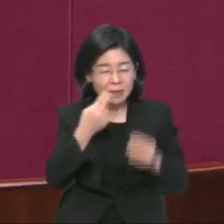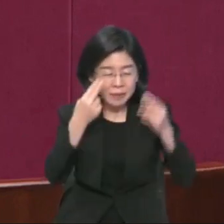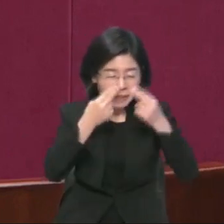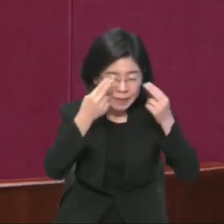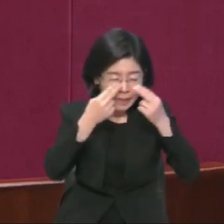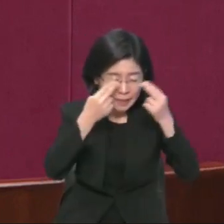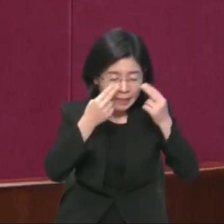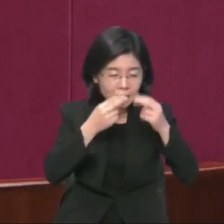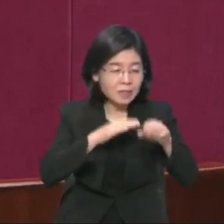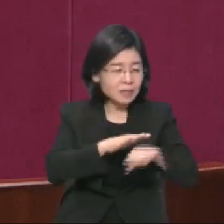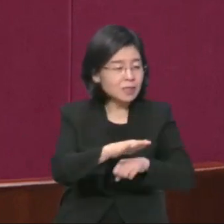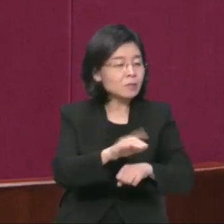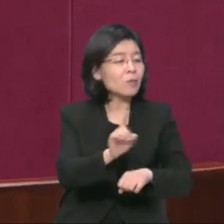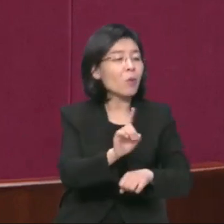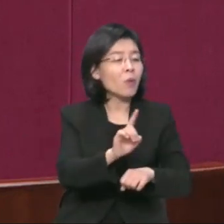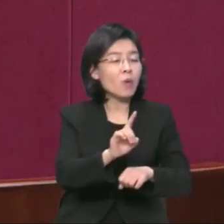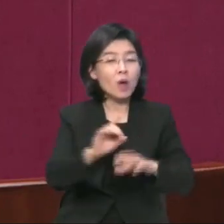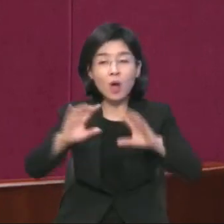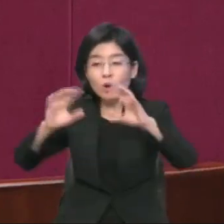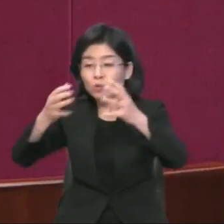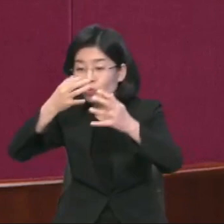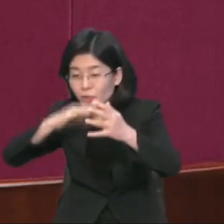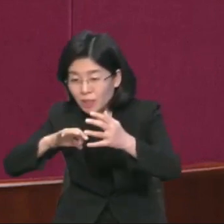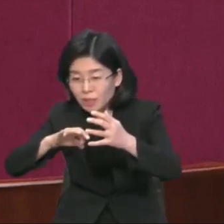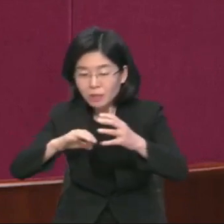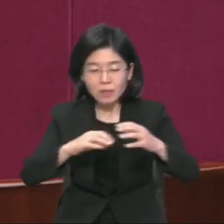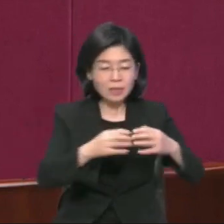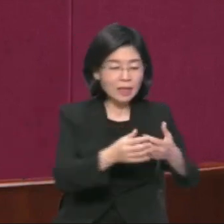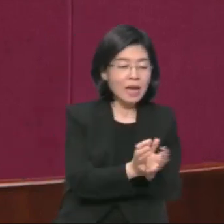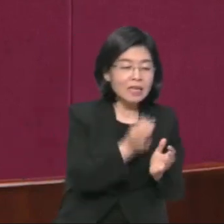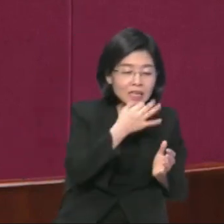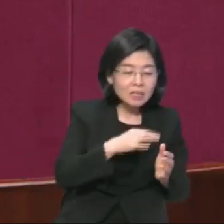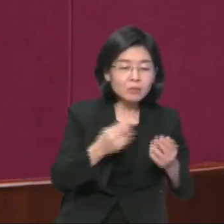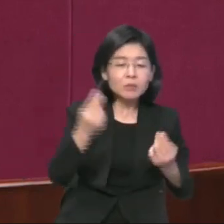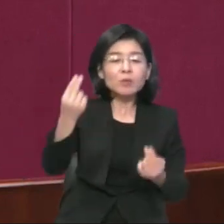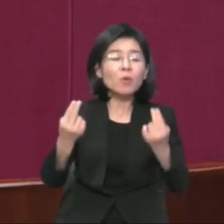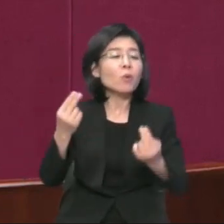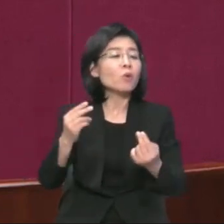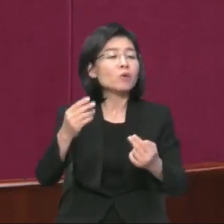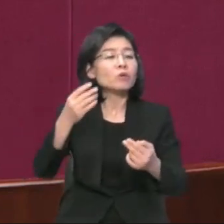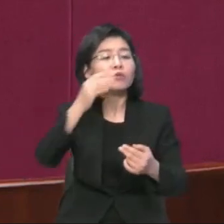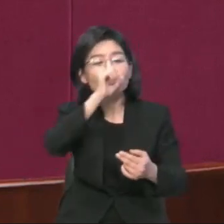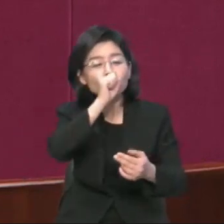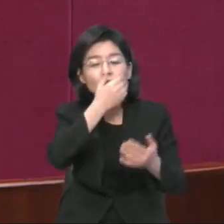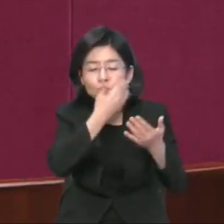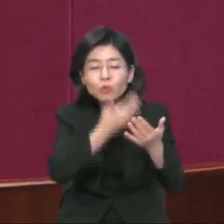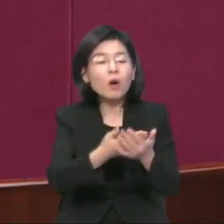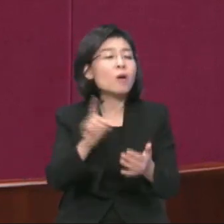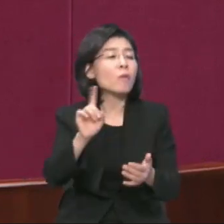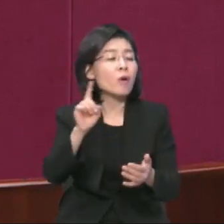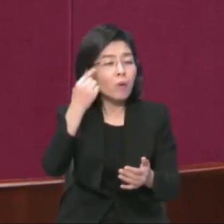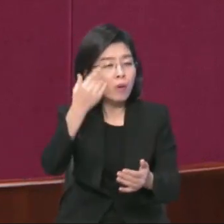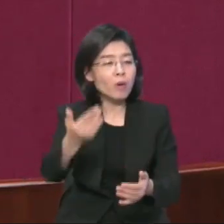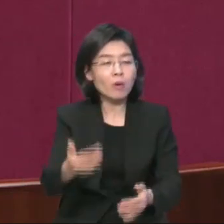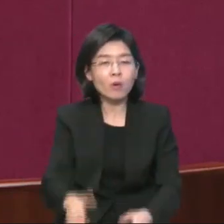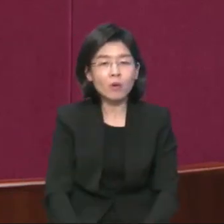당의 이익만 챙기는 구태정치. 대체 국익이 중요합니까? 당의 이익이 중요합니까?